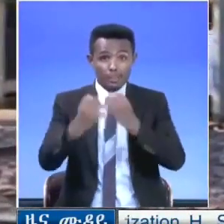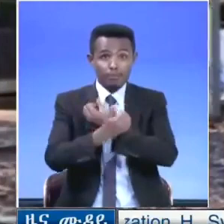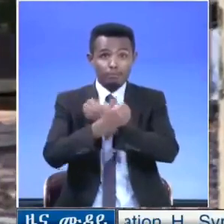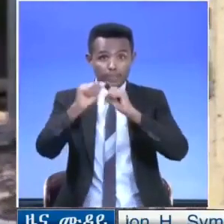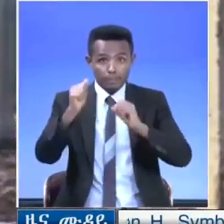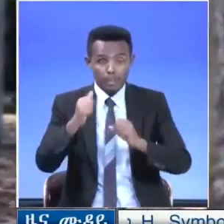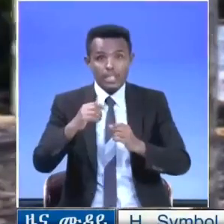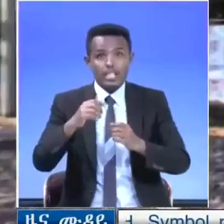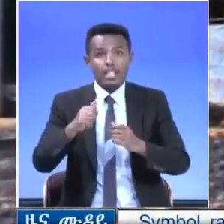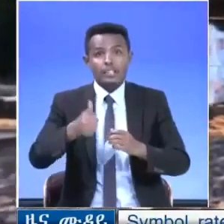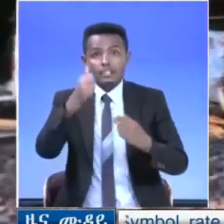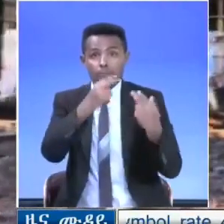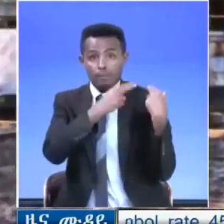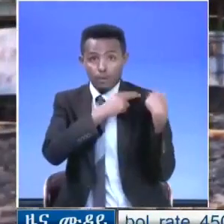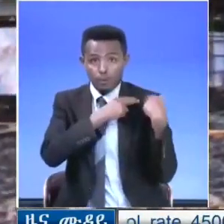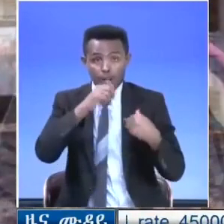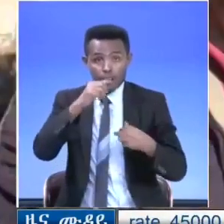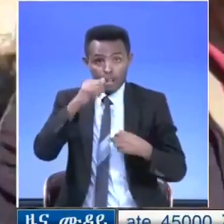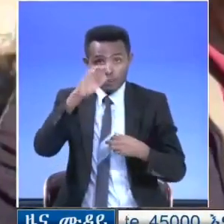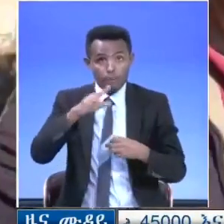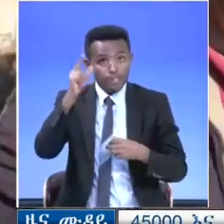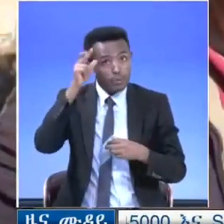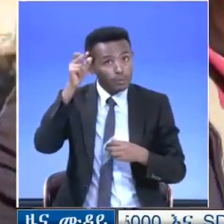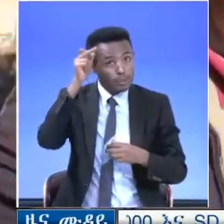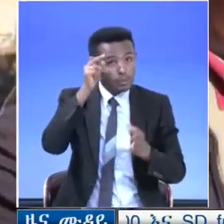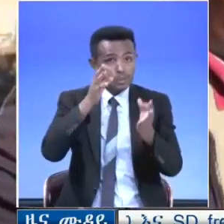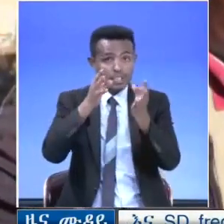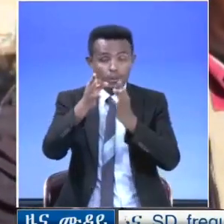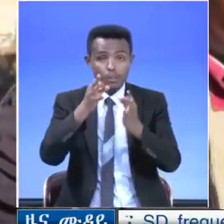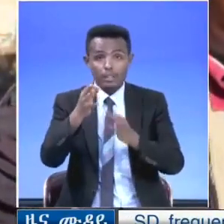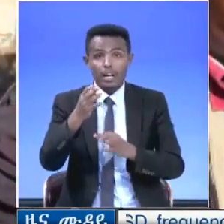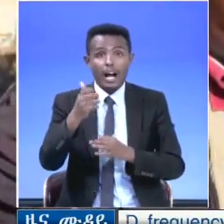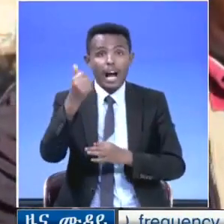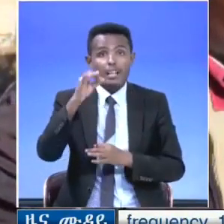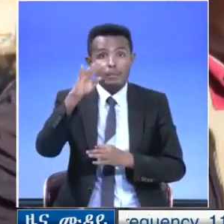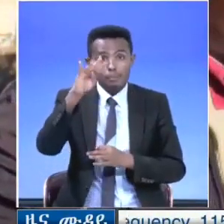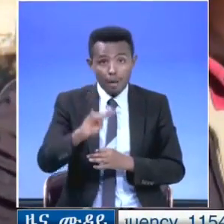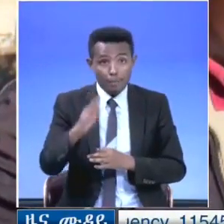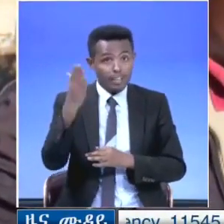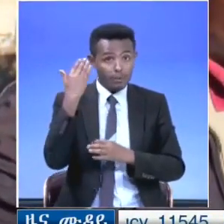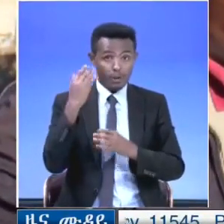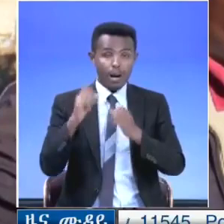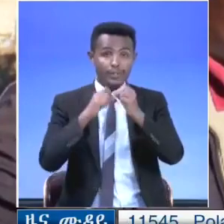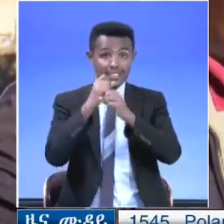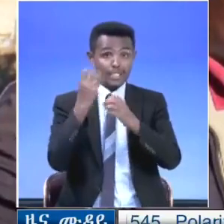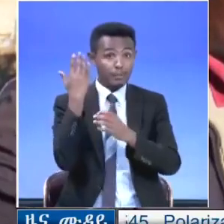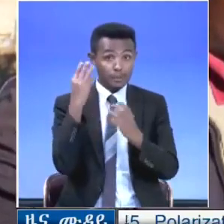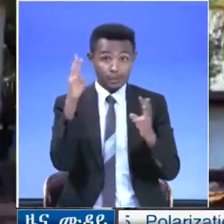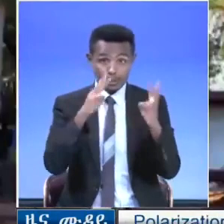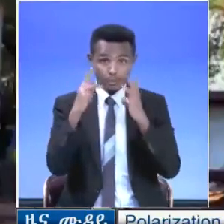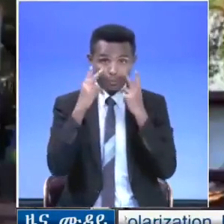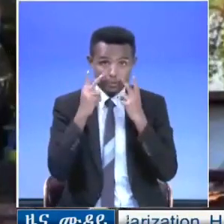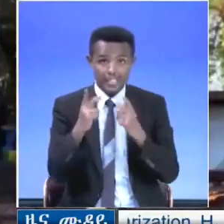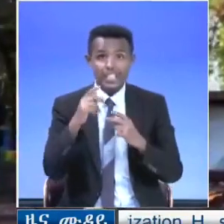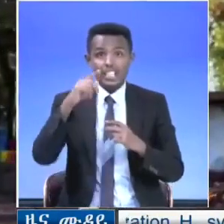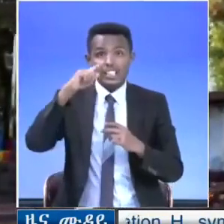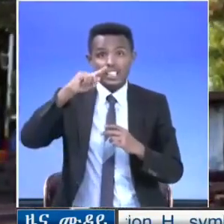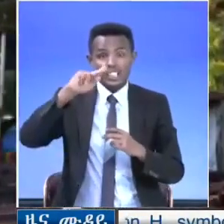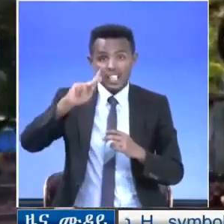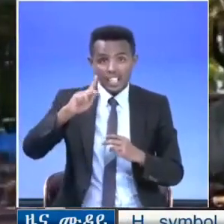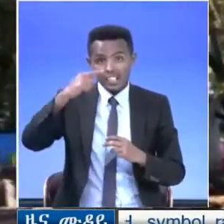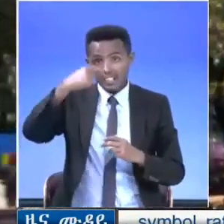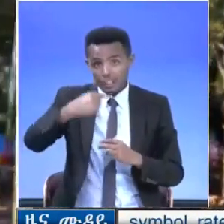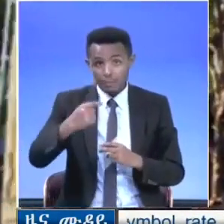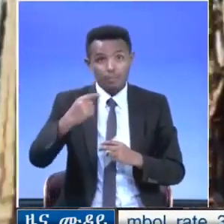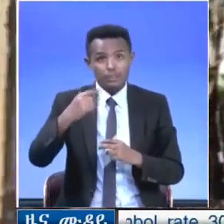ርዕሰ መምህሩ አቶ ብርሃኑ ድንቁ ተናግረዋል። አልማ ያው ባለፈው አመት የነበረውን ችግር በማየት ኬጂ ላይ 300 ተማሪ